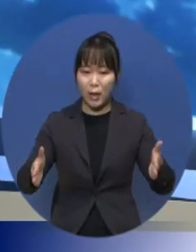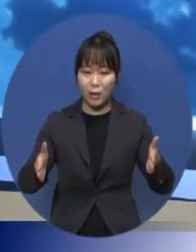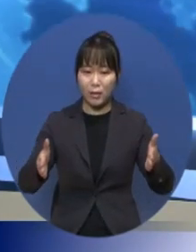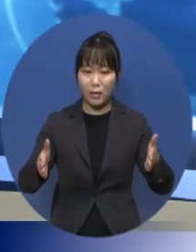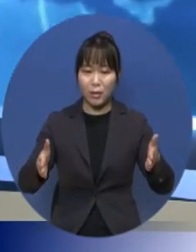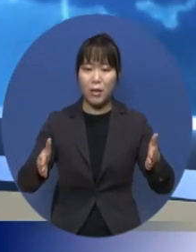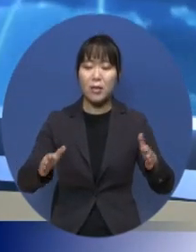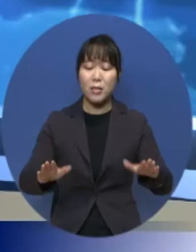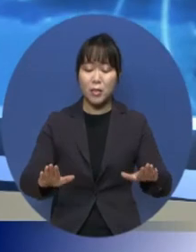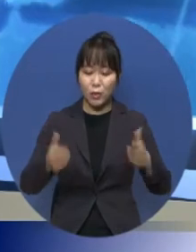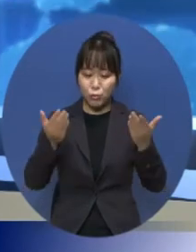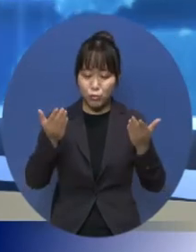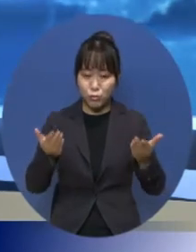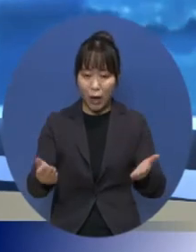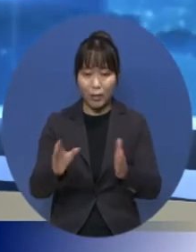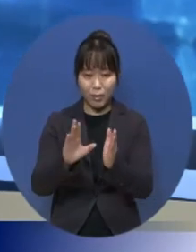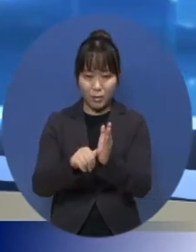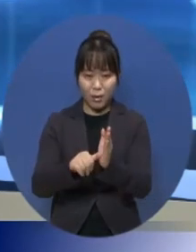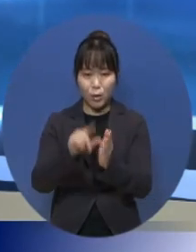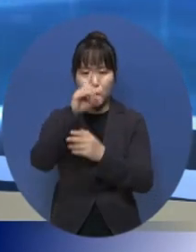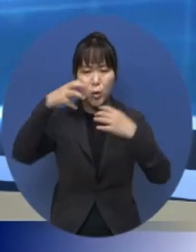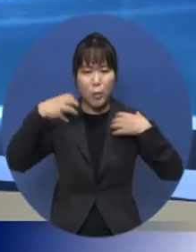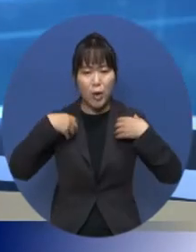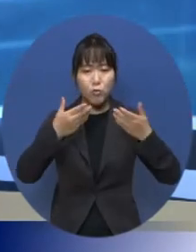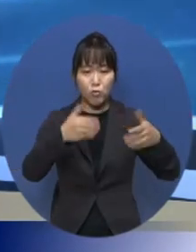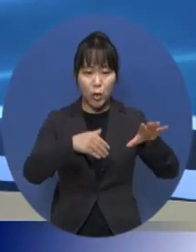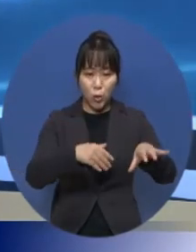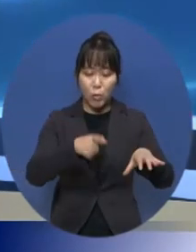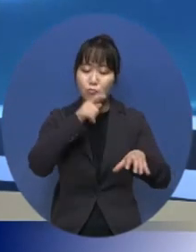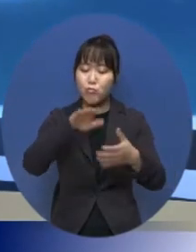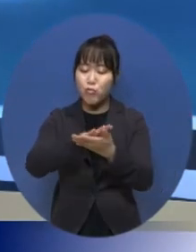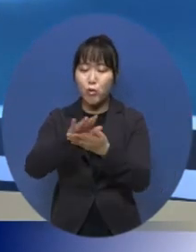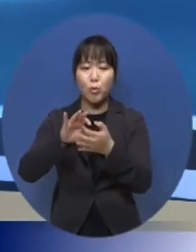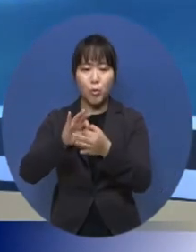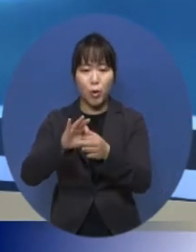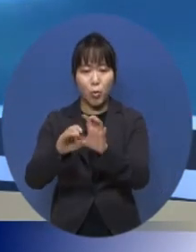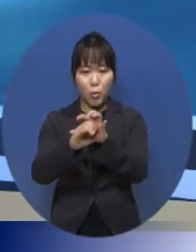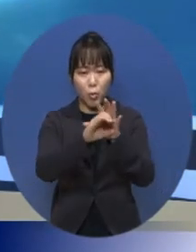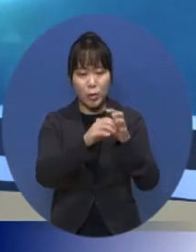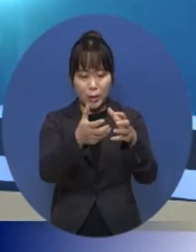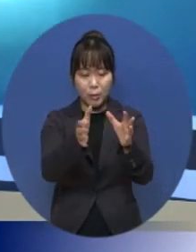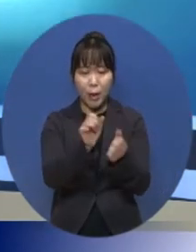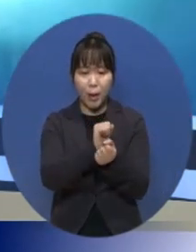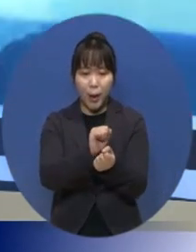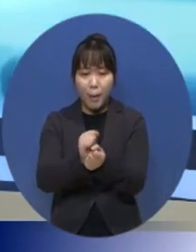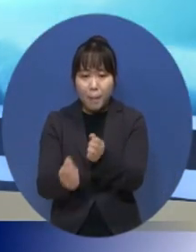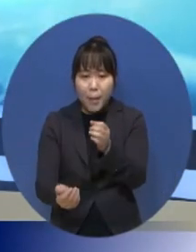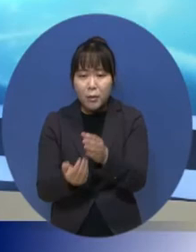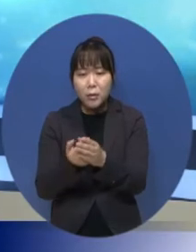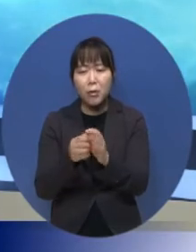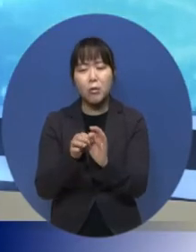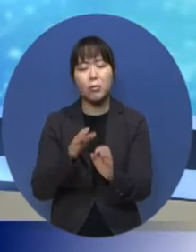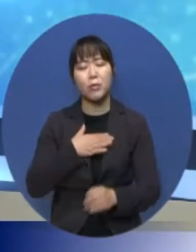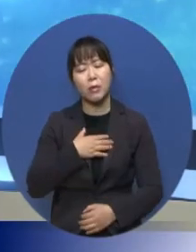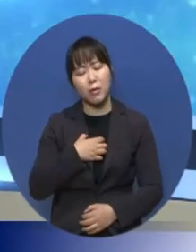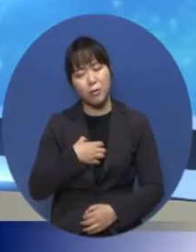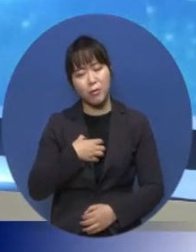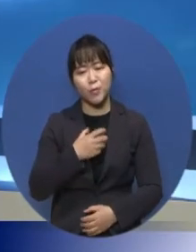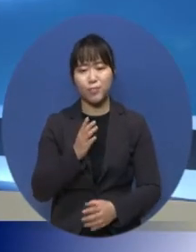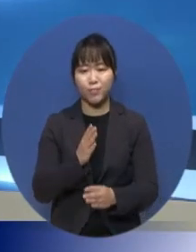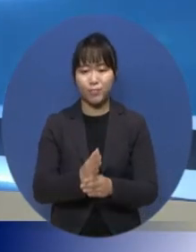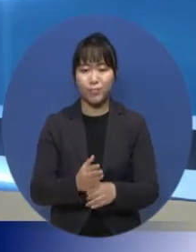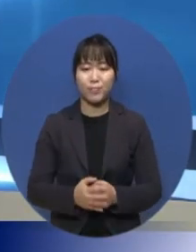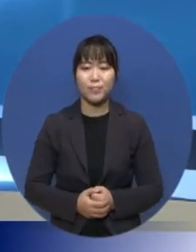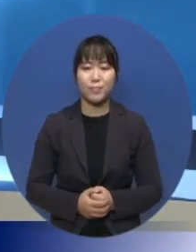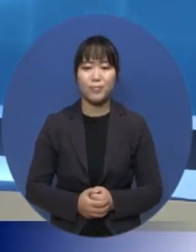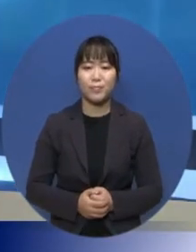휴가철이 시작되면서 방역당국이 휴게소와 물놀이를 통한 코로나19 집단 감염 발생에 우려의 끈을 놓지